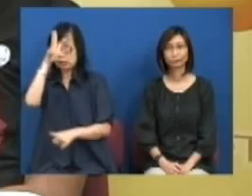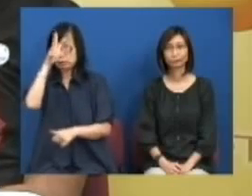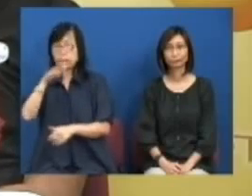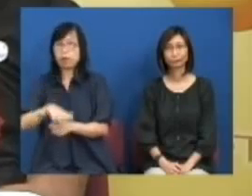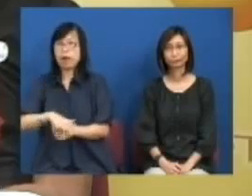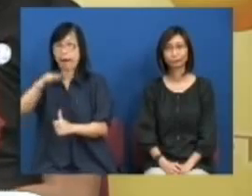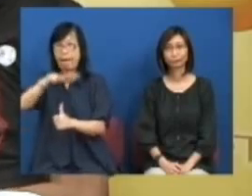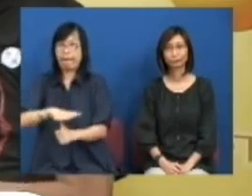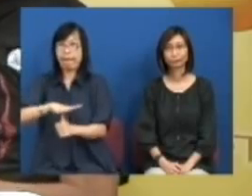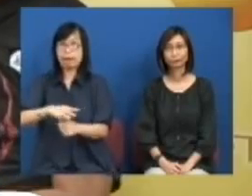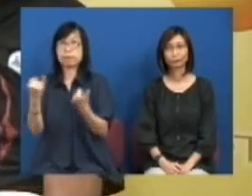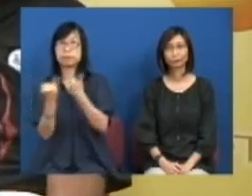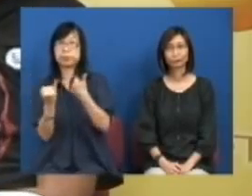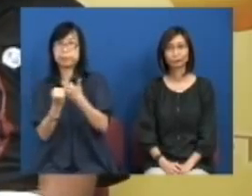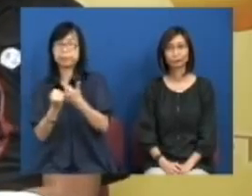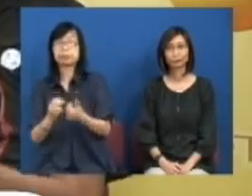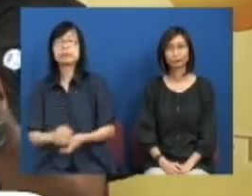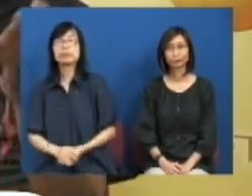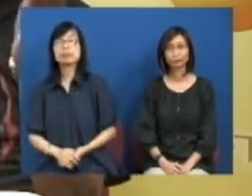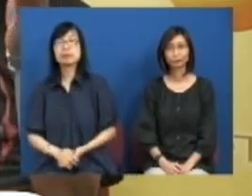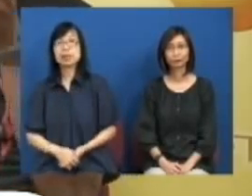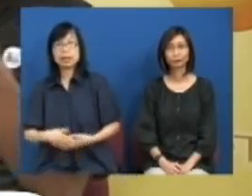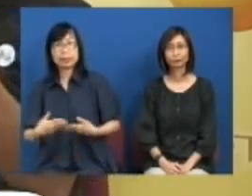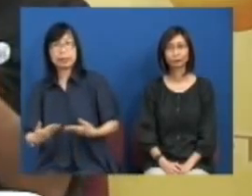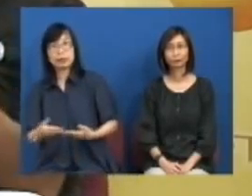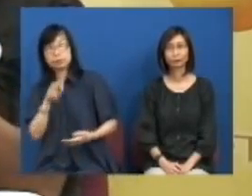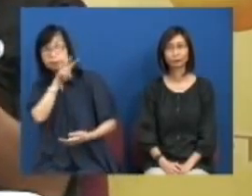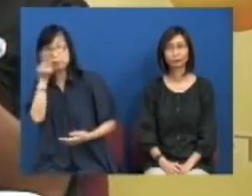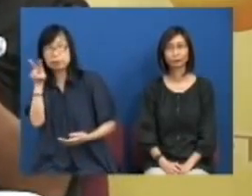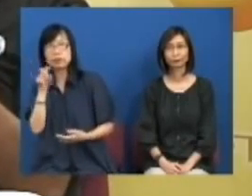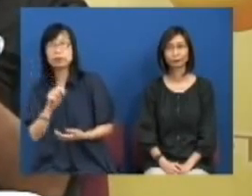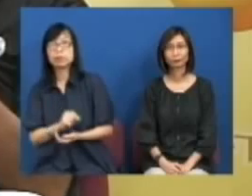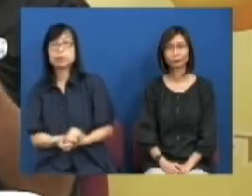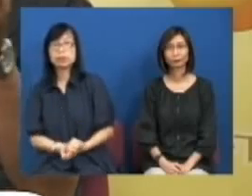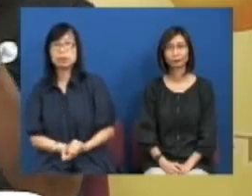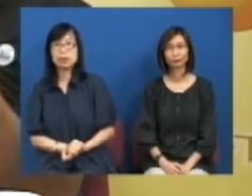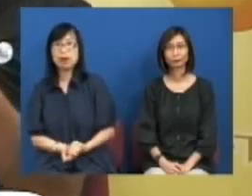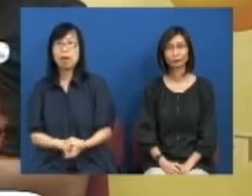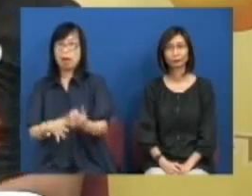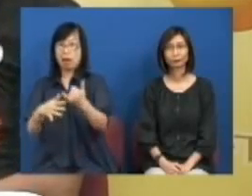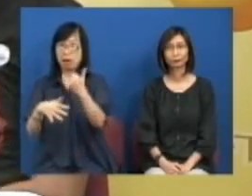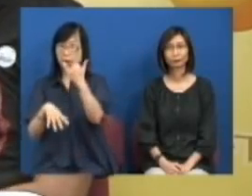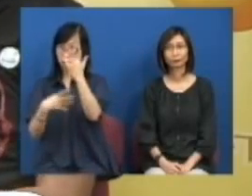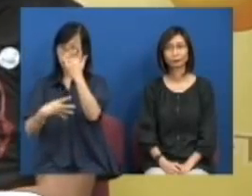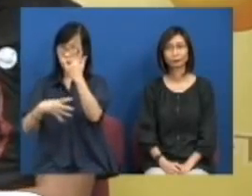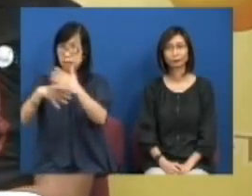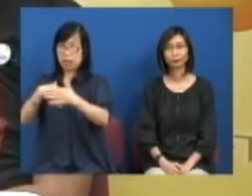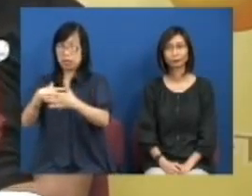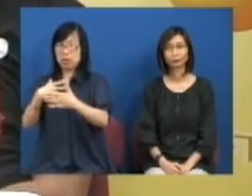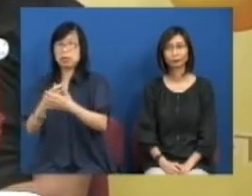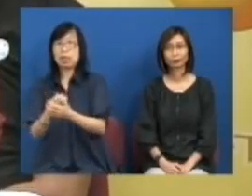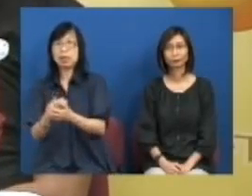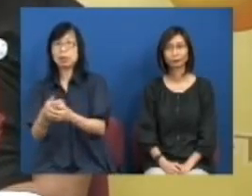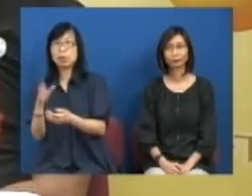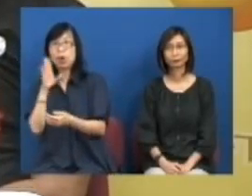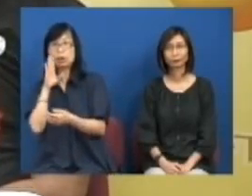真係即係匪夷所思？咁所以其實你睇到一樣樣啊，係咪六四前夕你睇到黃三手機出嚟講啦，